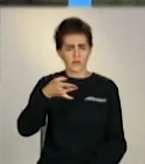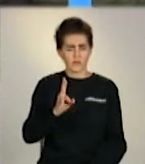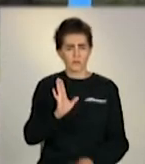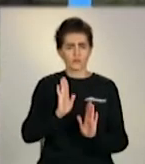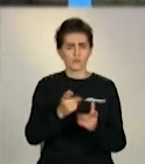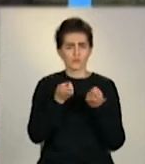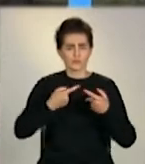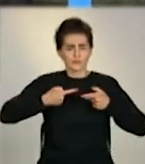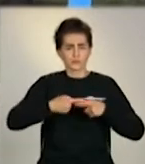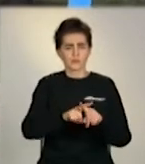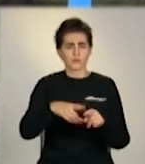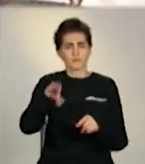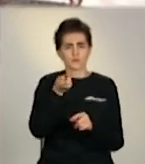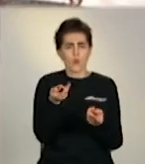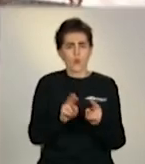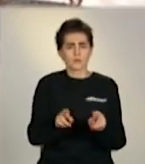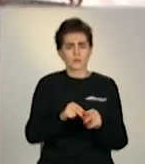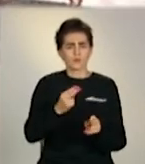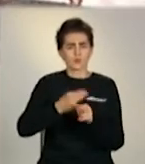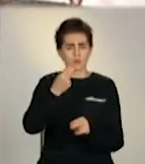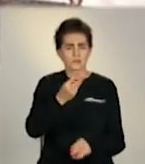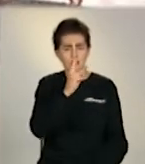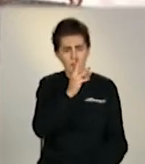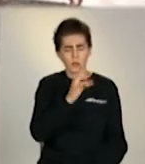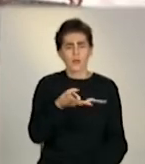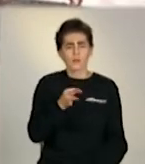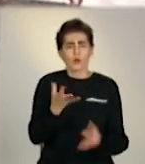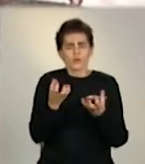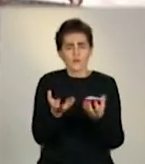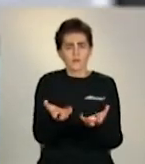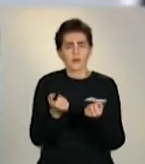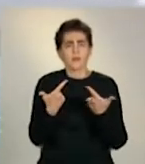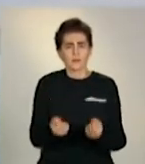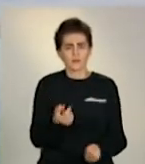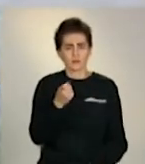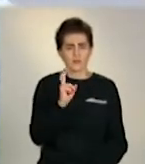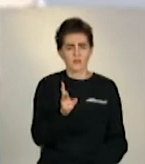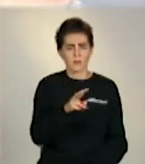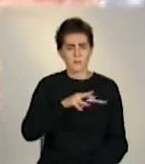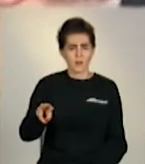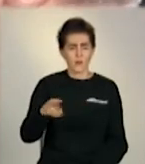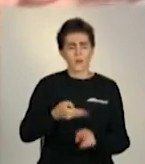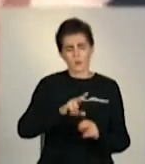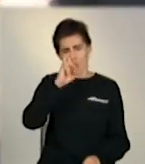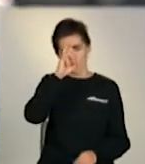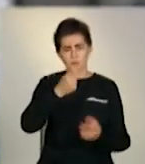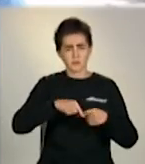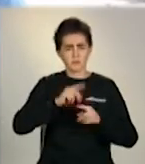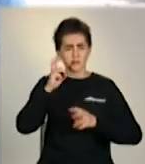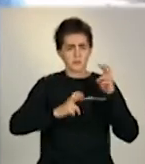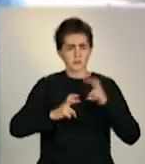Їх розподілять на погашення частини заборгованості. Проте де взяти ще 120 мільйонів на держпідприємстві не